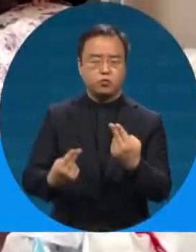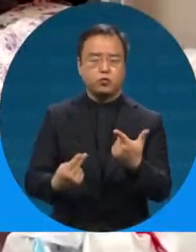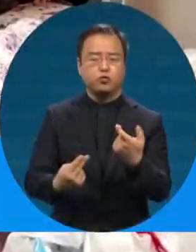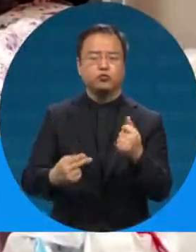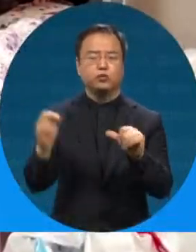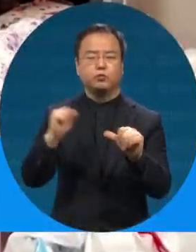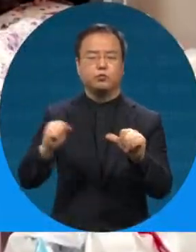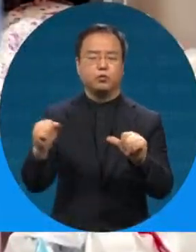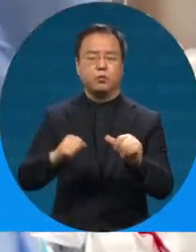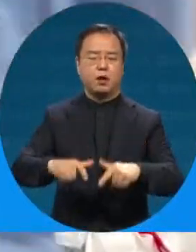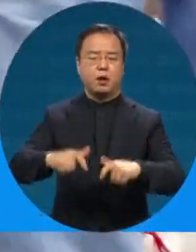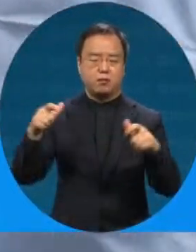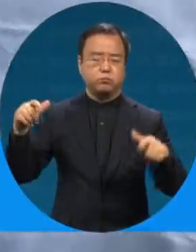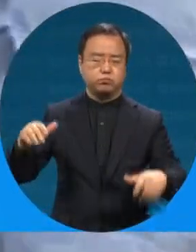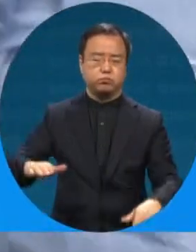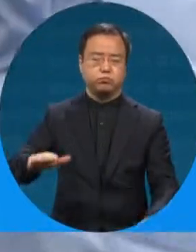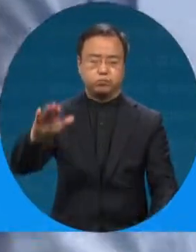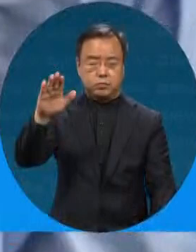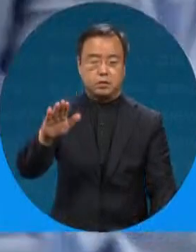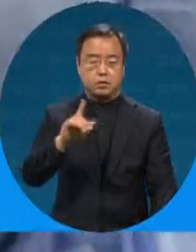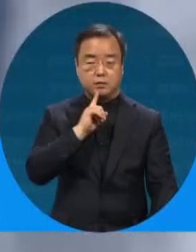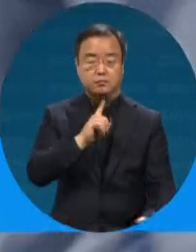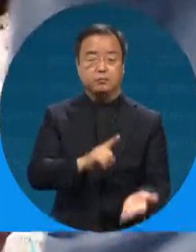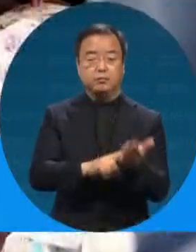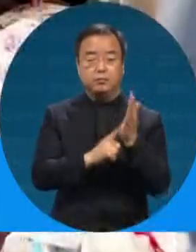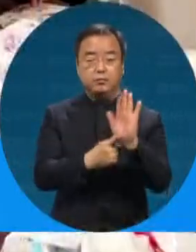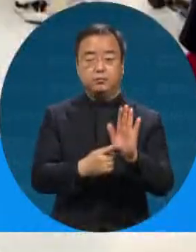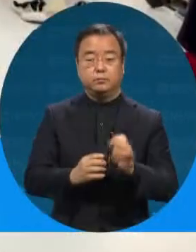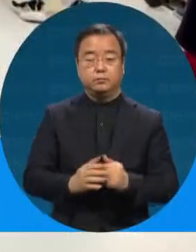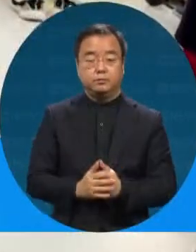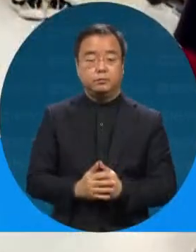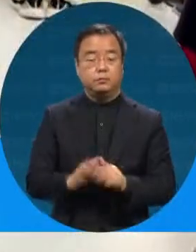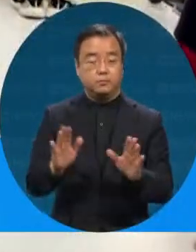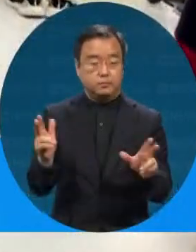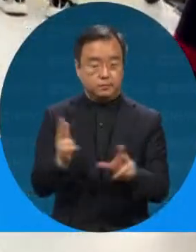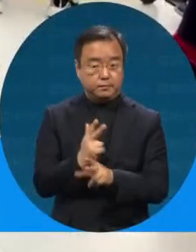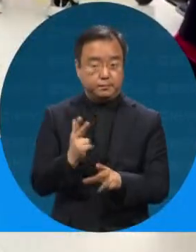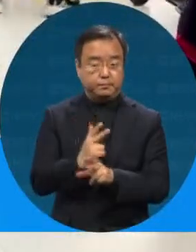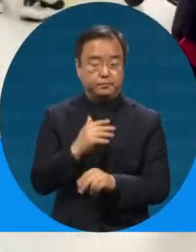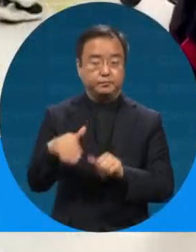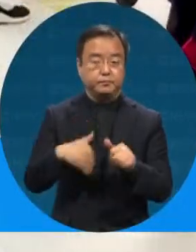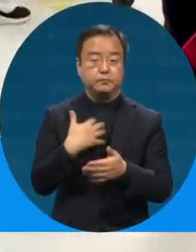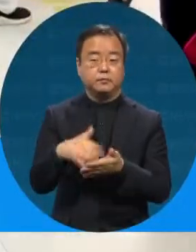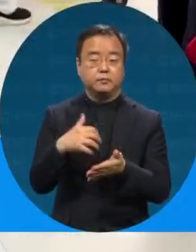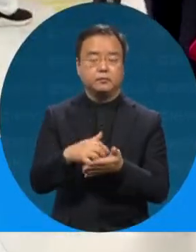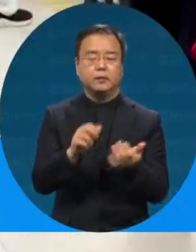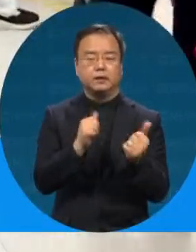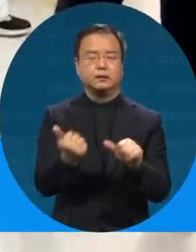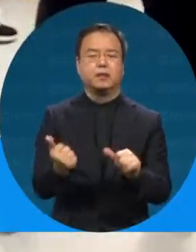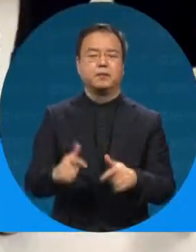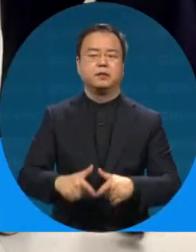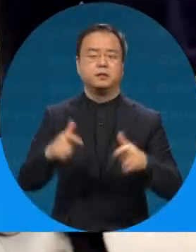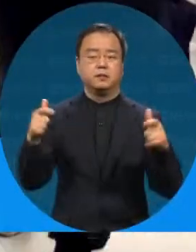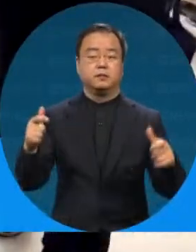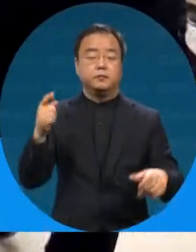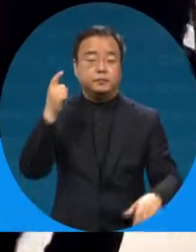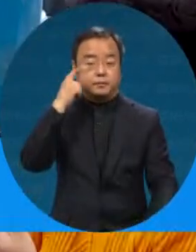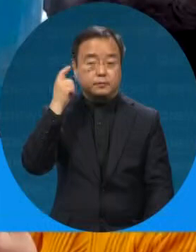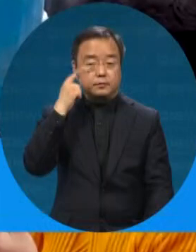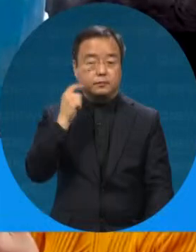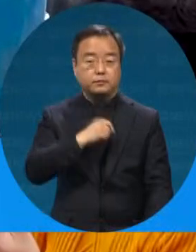급증했다는 세계보건기구의 집계 결과가 나왔습니다 이번 주간 현황에서 사망자 수가 크게 증가한 것은